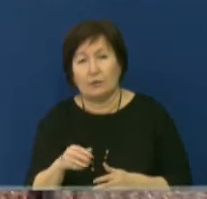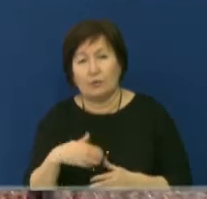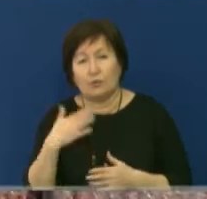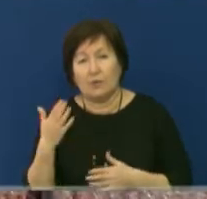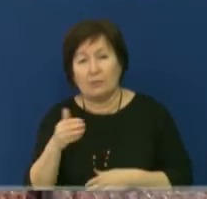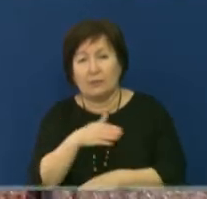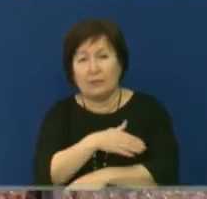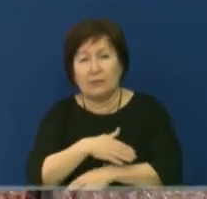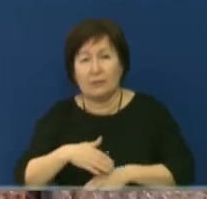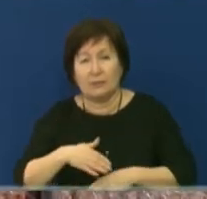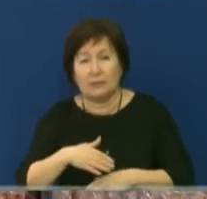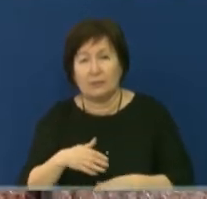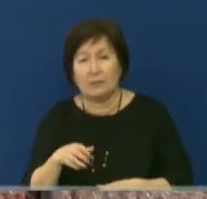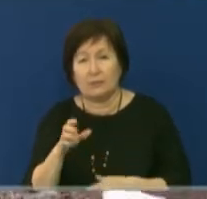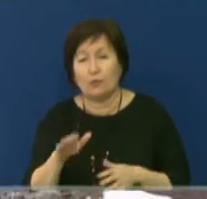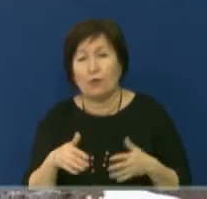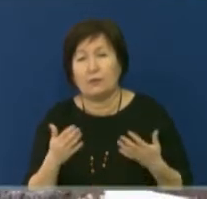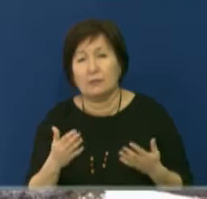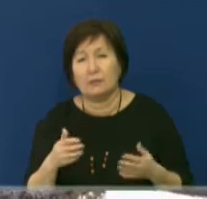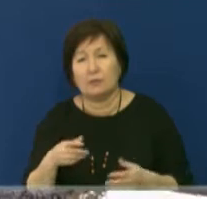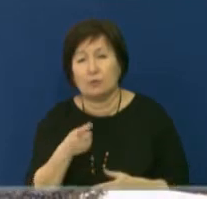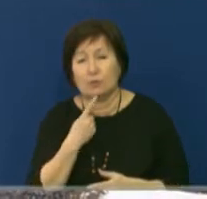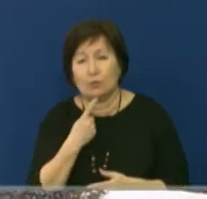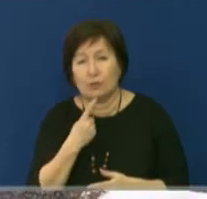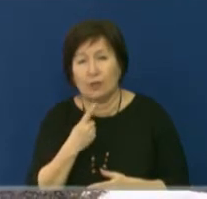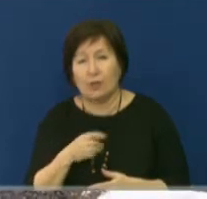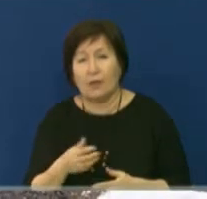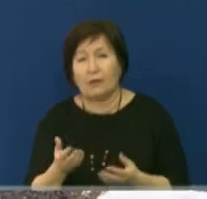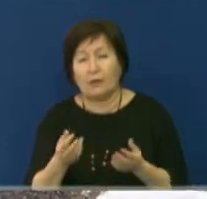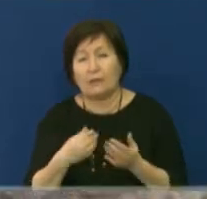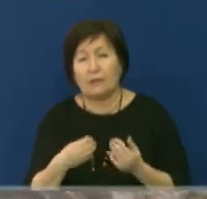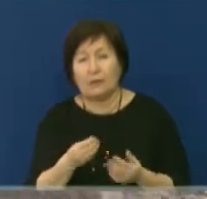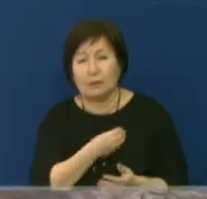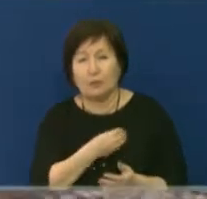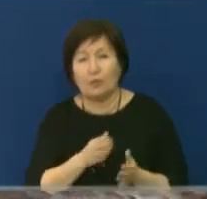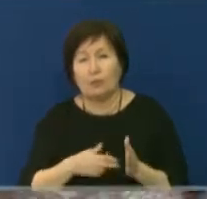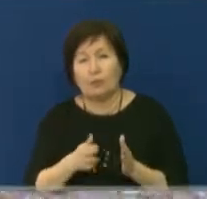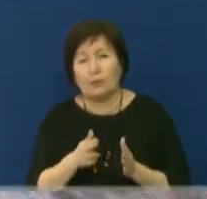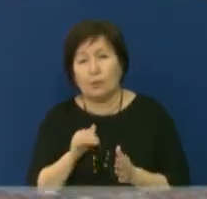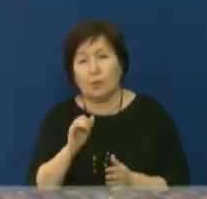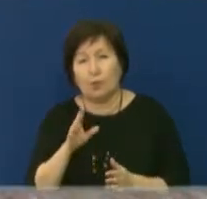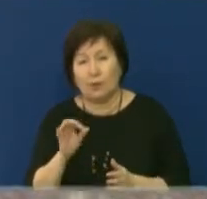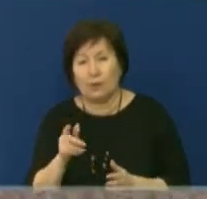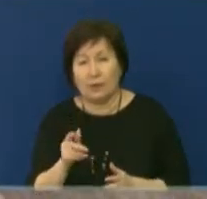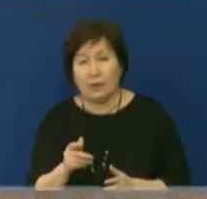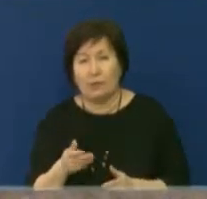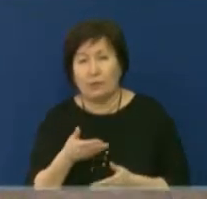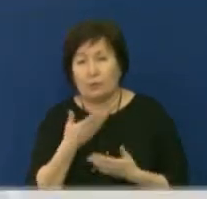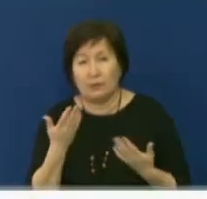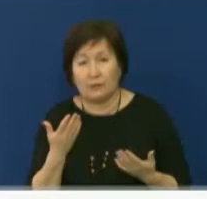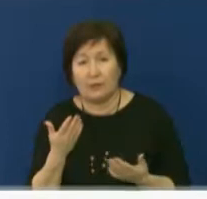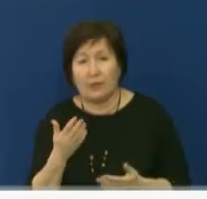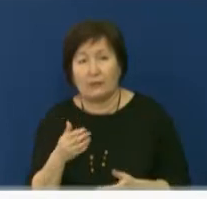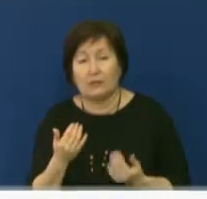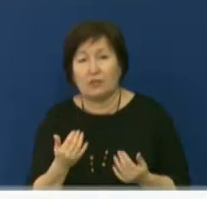сложнее. Несмотря на цену, люди были бы готовы приобрести уголь, но его попросту нет. Жители вынуждены топить печи, чем придется. В ход идет даже